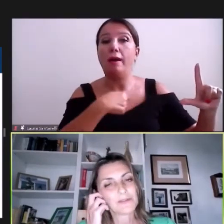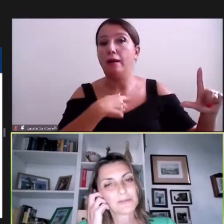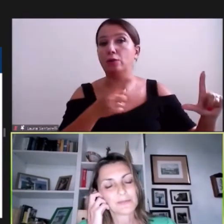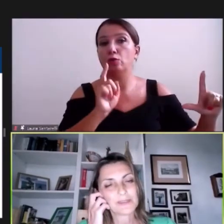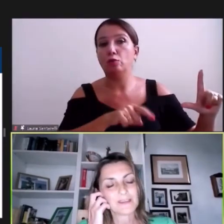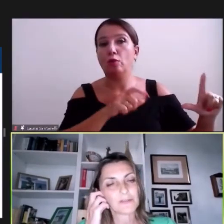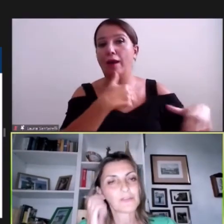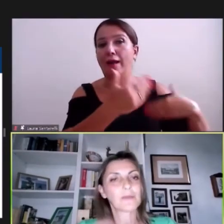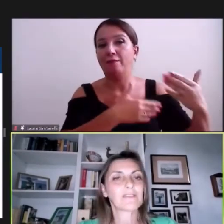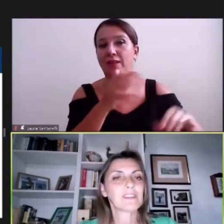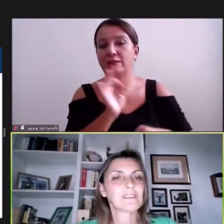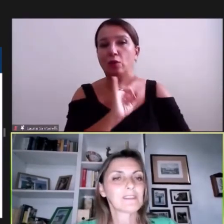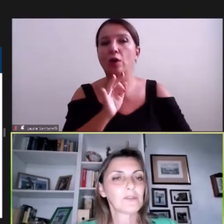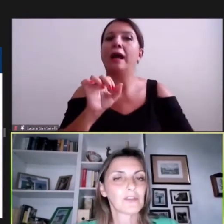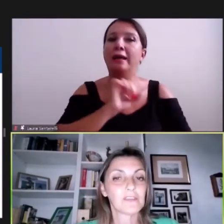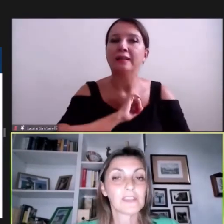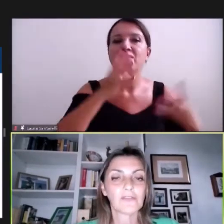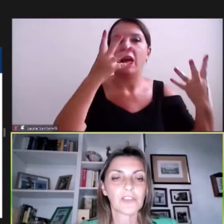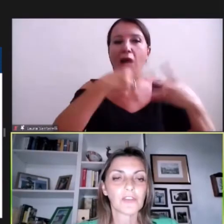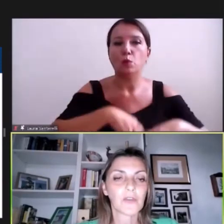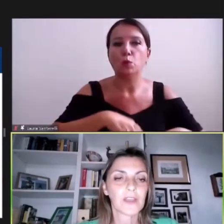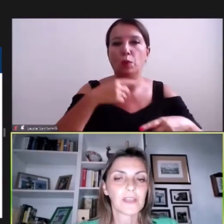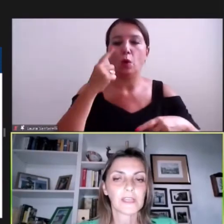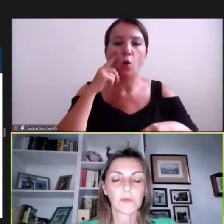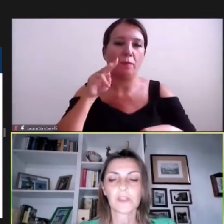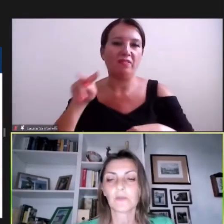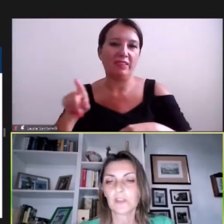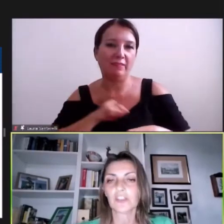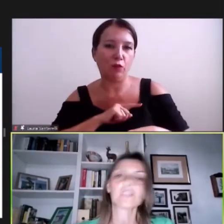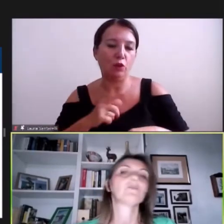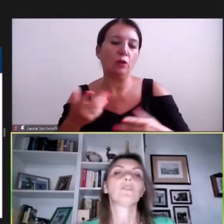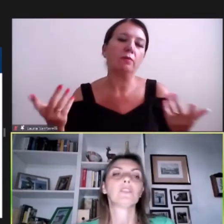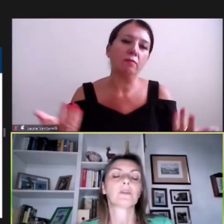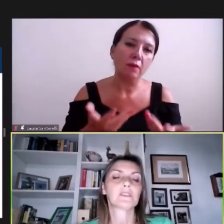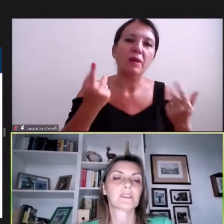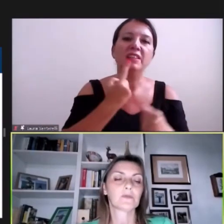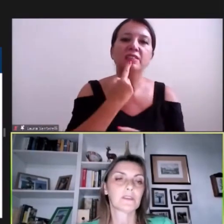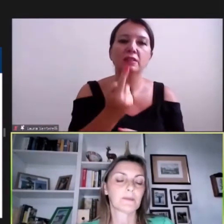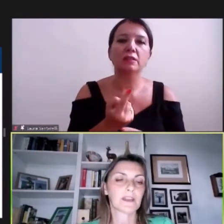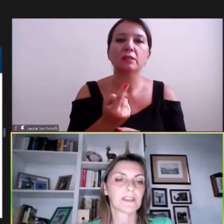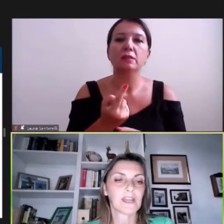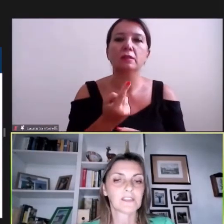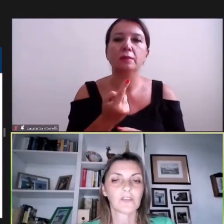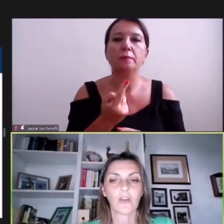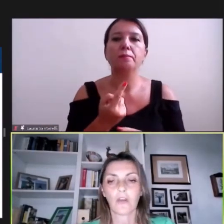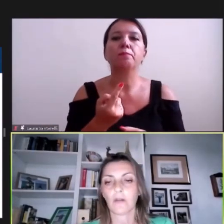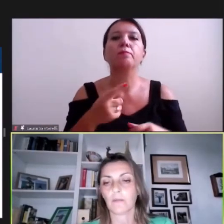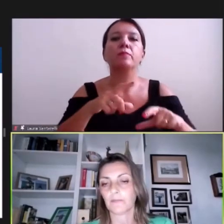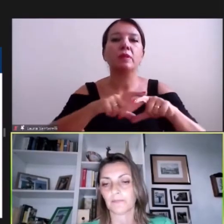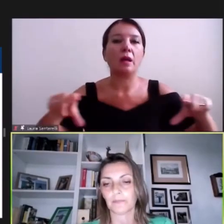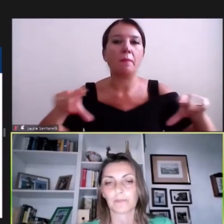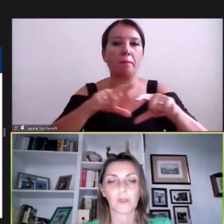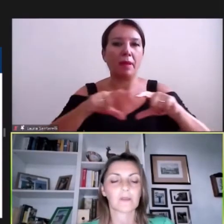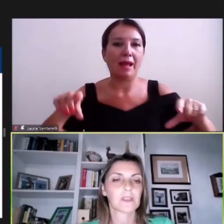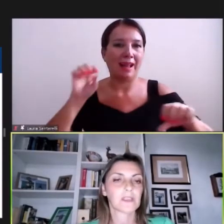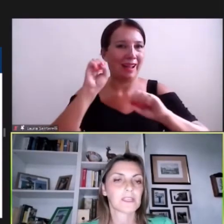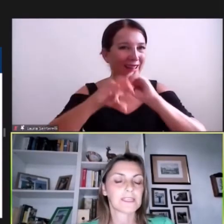mi ero, pensavo insomma che vedeste quello che vedevo io. Quindi qui dicevo, in questa banca dati ho...